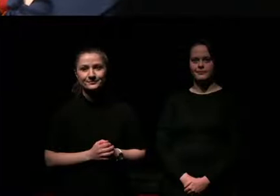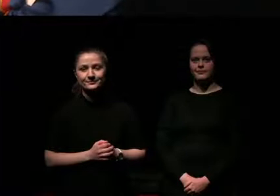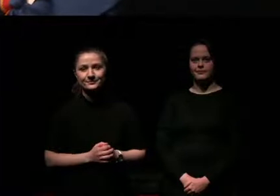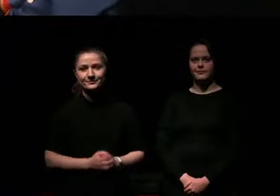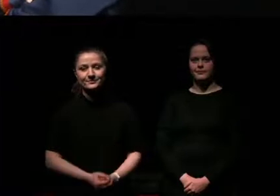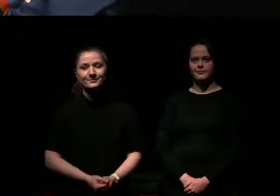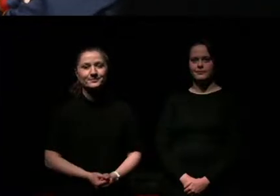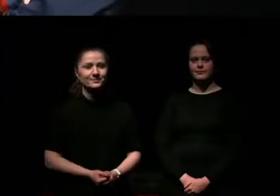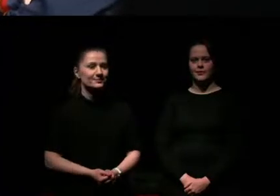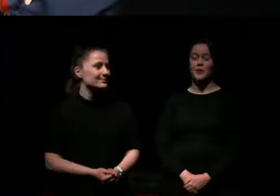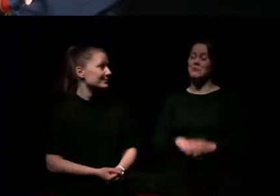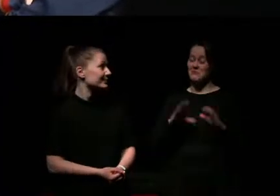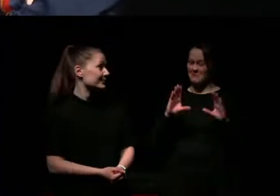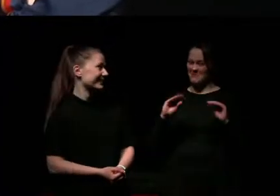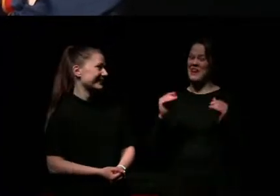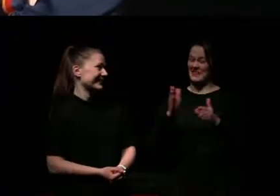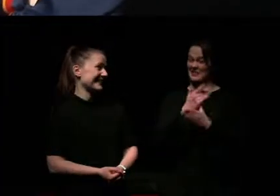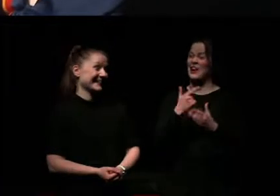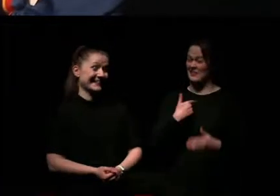Vi har jo bedre flagg.